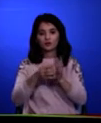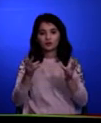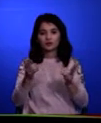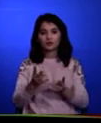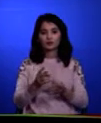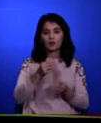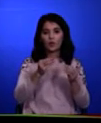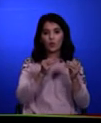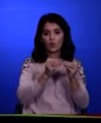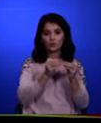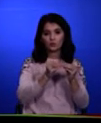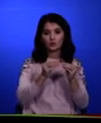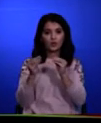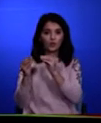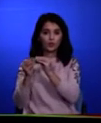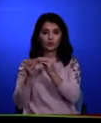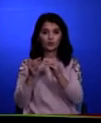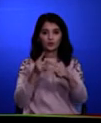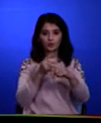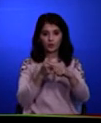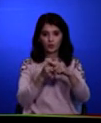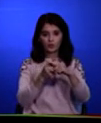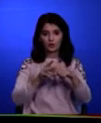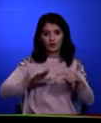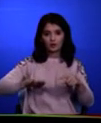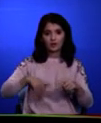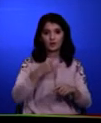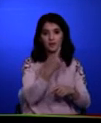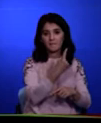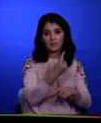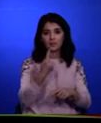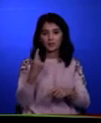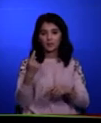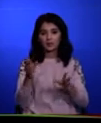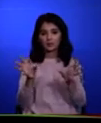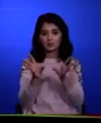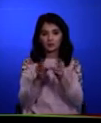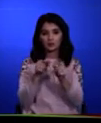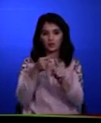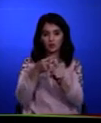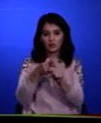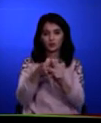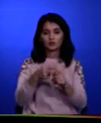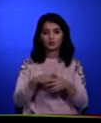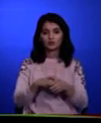ajratib olamiz. O'nliklarga so'ng birliklar birliklarga qo'shiladi.